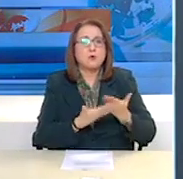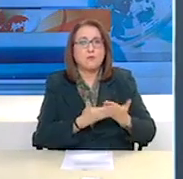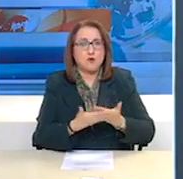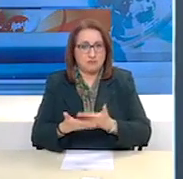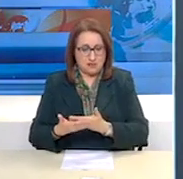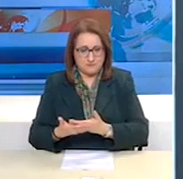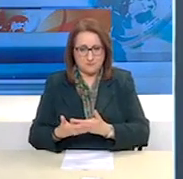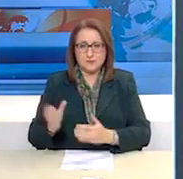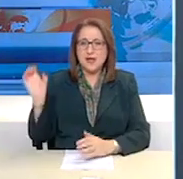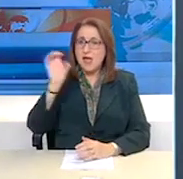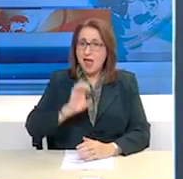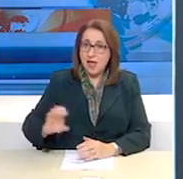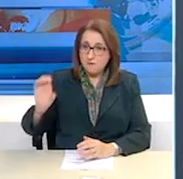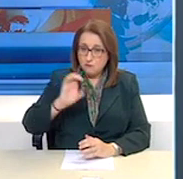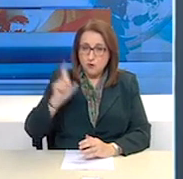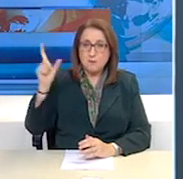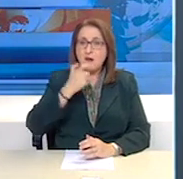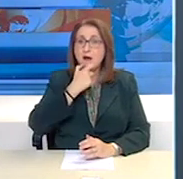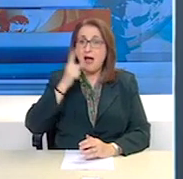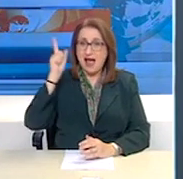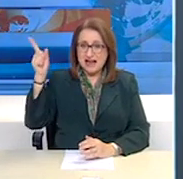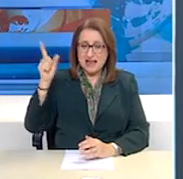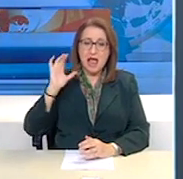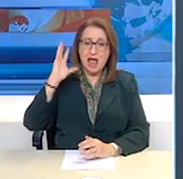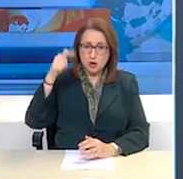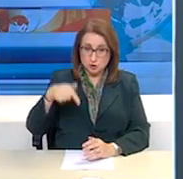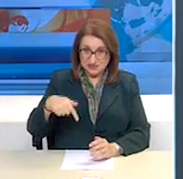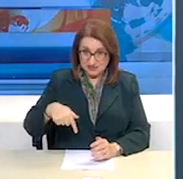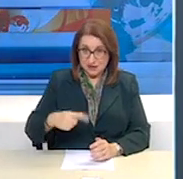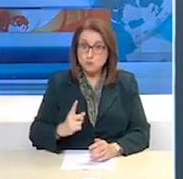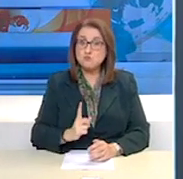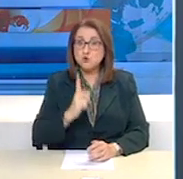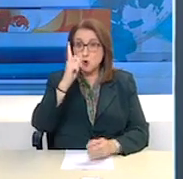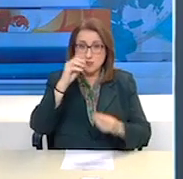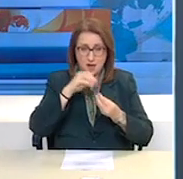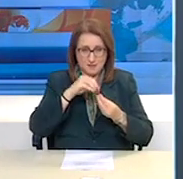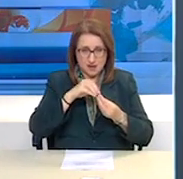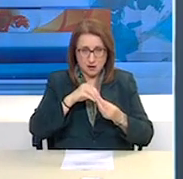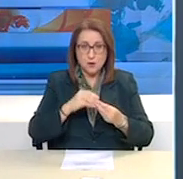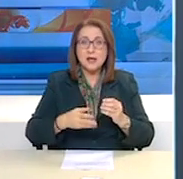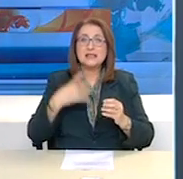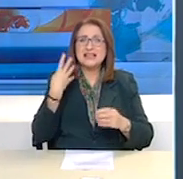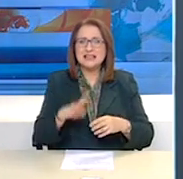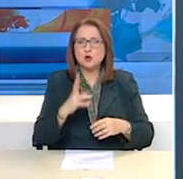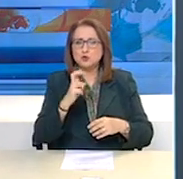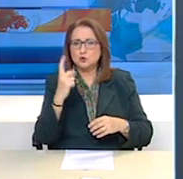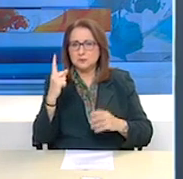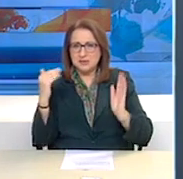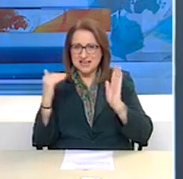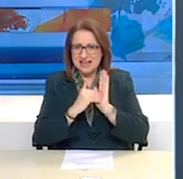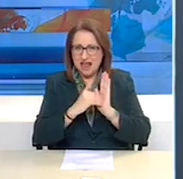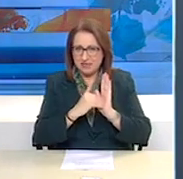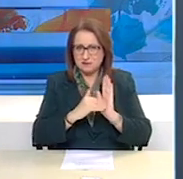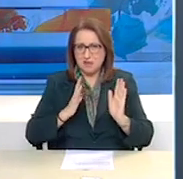Στην Ευρώπη και το Ηνωμένο Βασίλειο, έως σήμερα 1 Απριλίου έχουν καταγραφεί περισσότερες από 421.000 περιπτώσεις